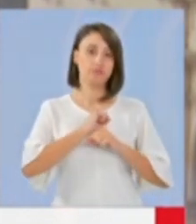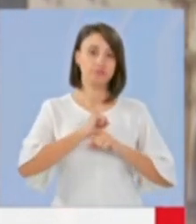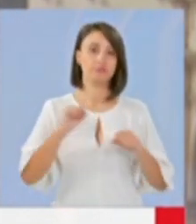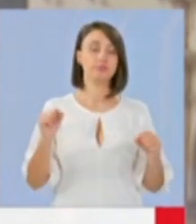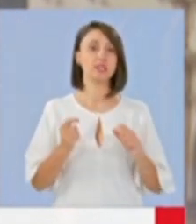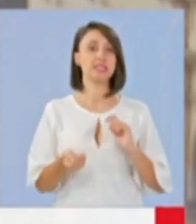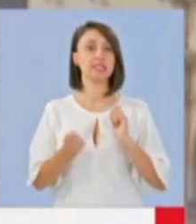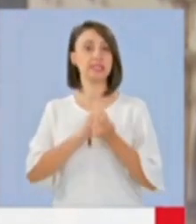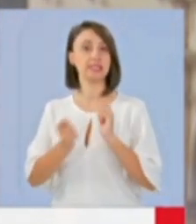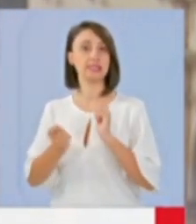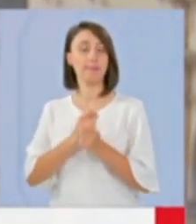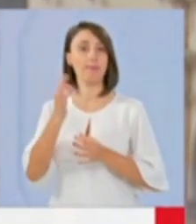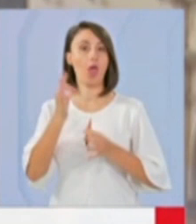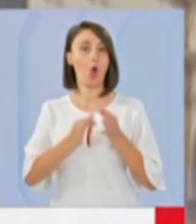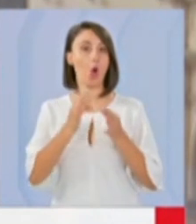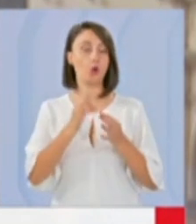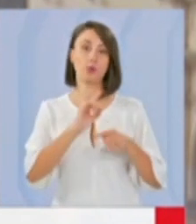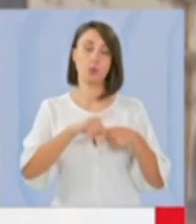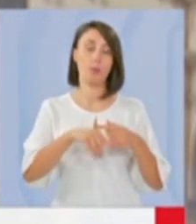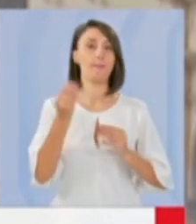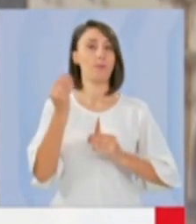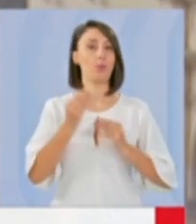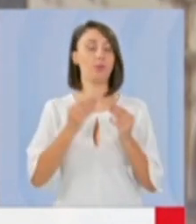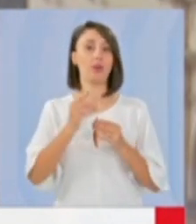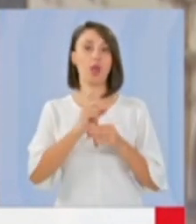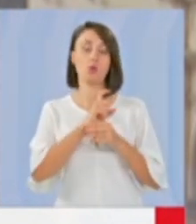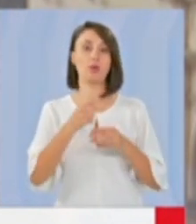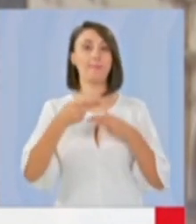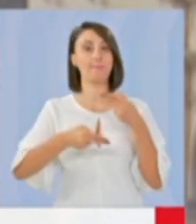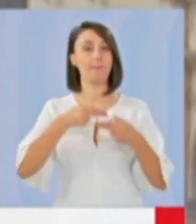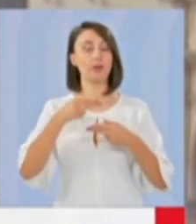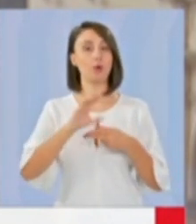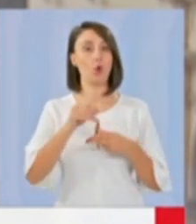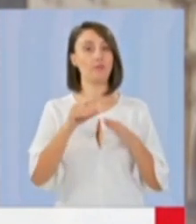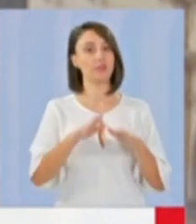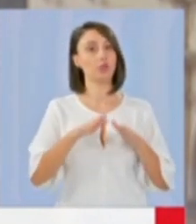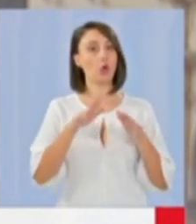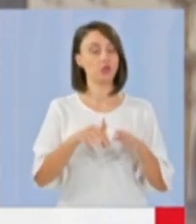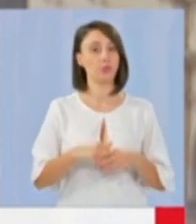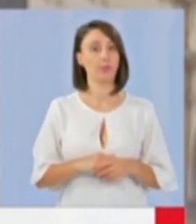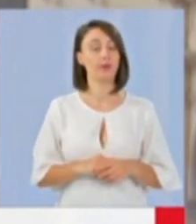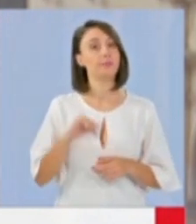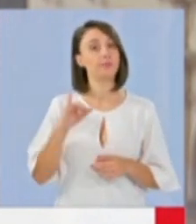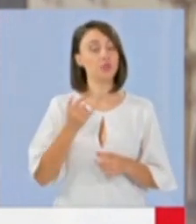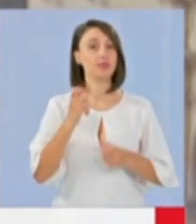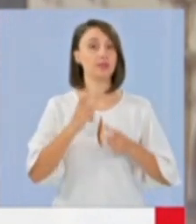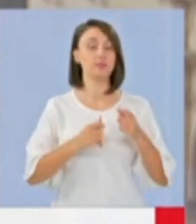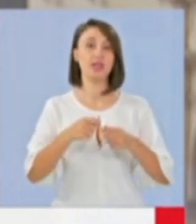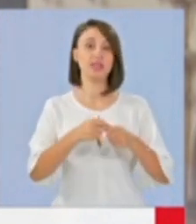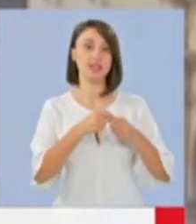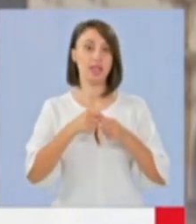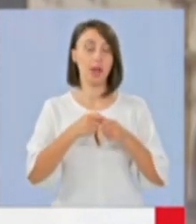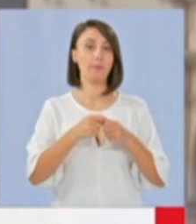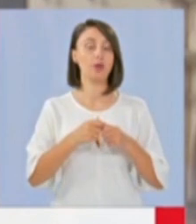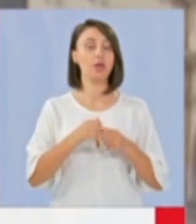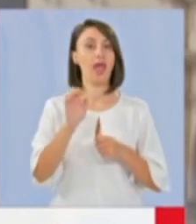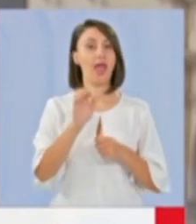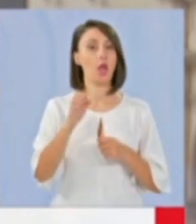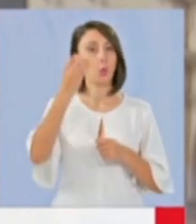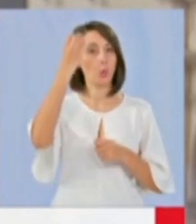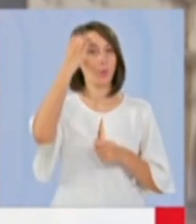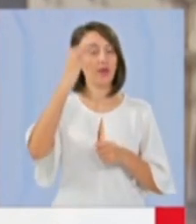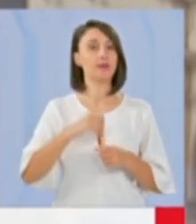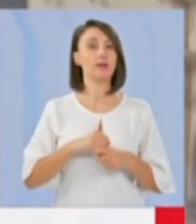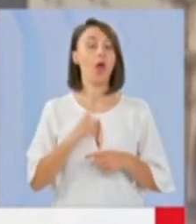intensificarea schimburilor economice după problemele generate de pandemia de COVID-19, dar și despre sistemul de e-guvernare al